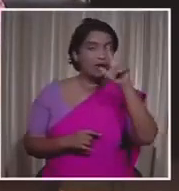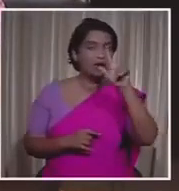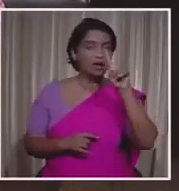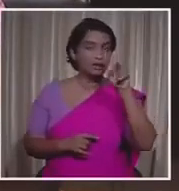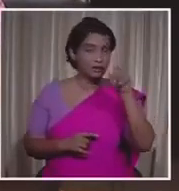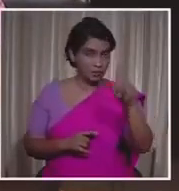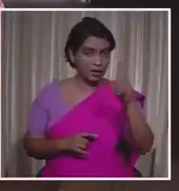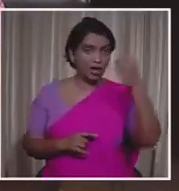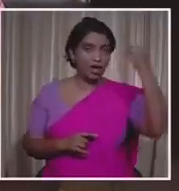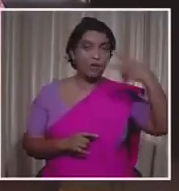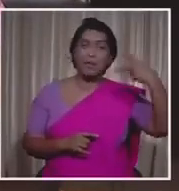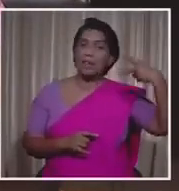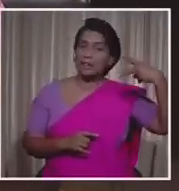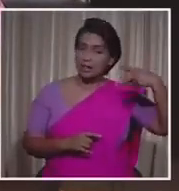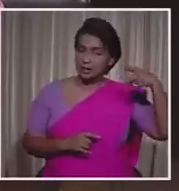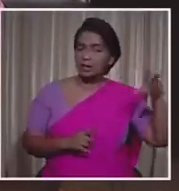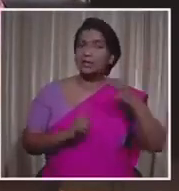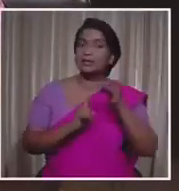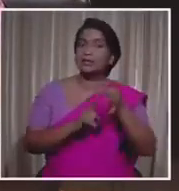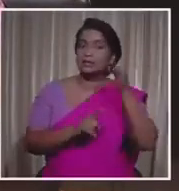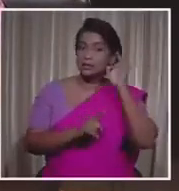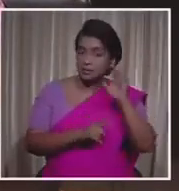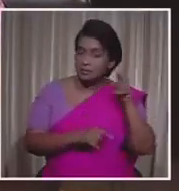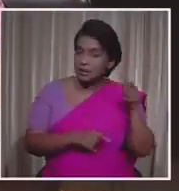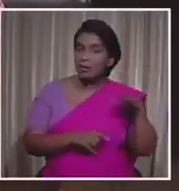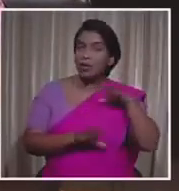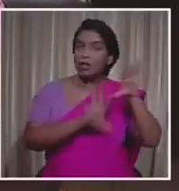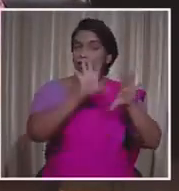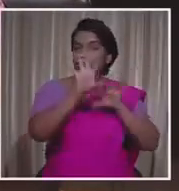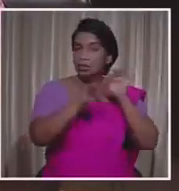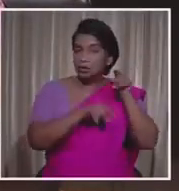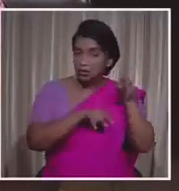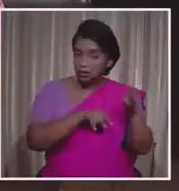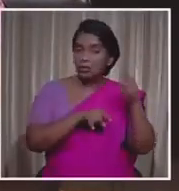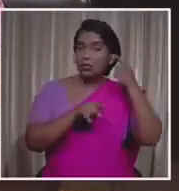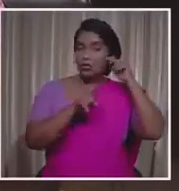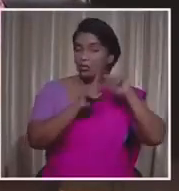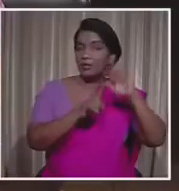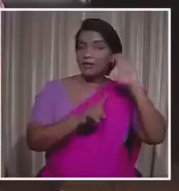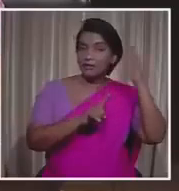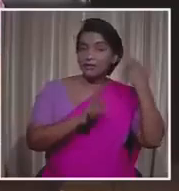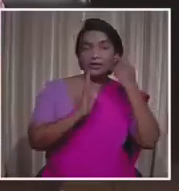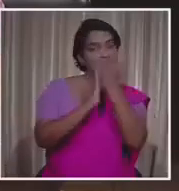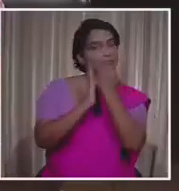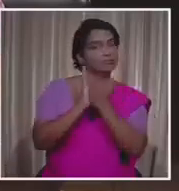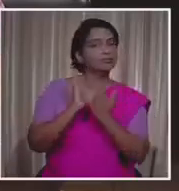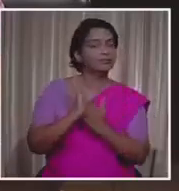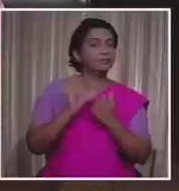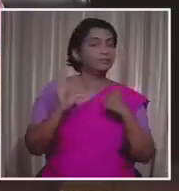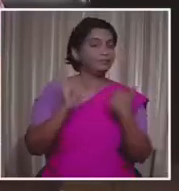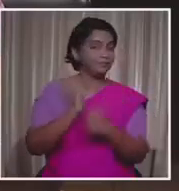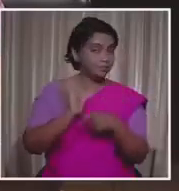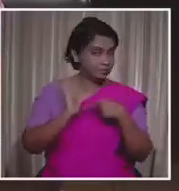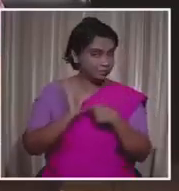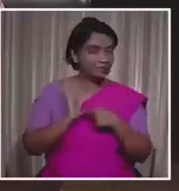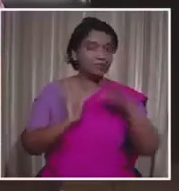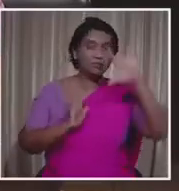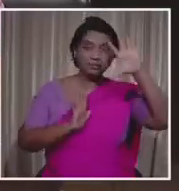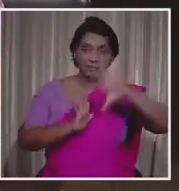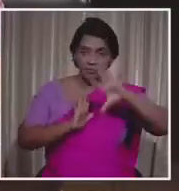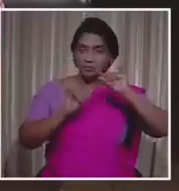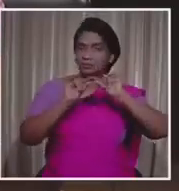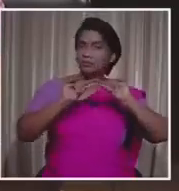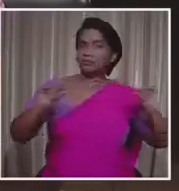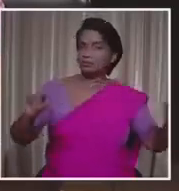1981 අංක 2 දරන ජනාධිපතිවරයා තෝරාපත් කර ගැනීමේ විශේෂ විධිවිධාන පනතේ 5 වැනි